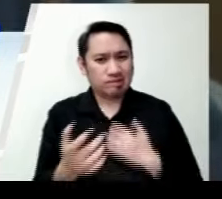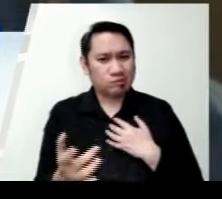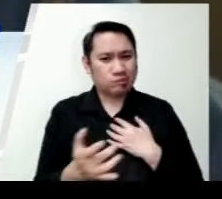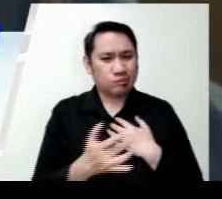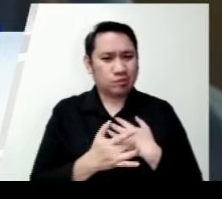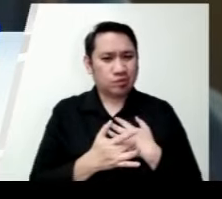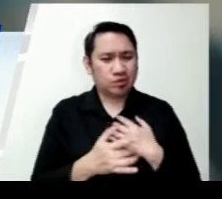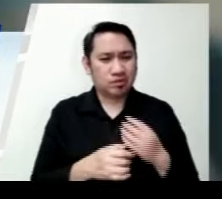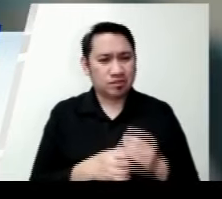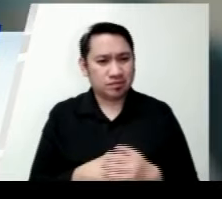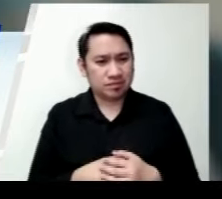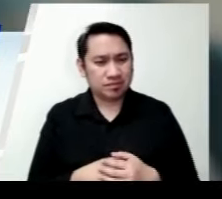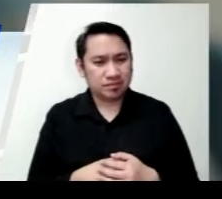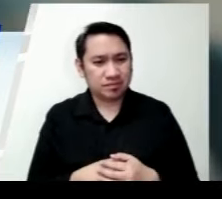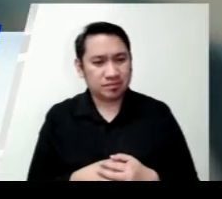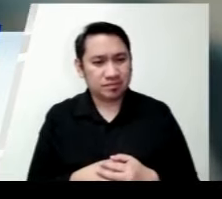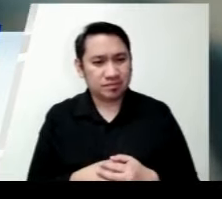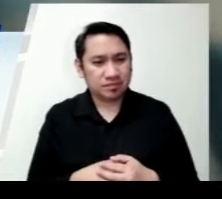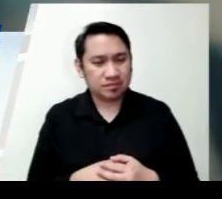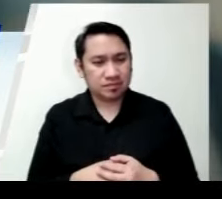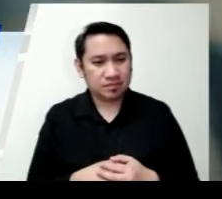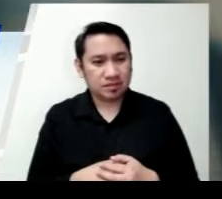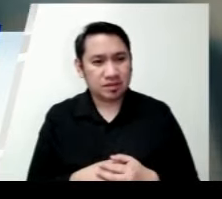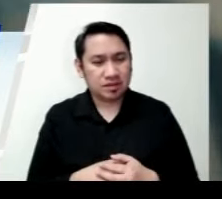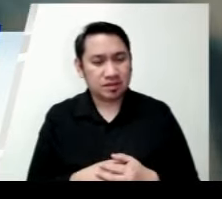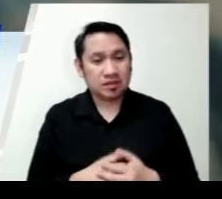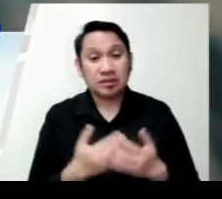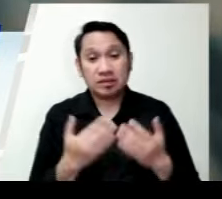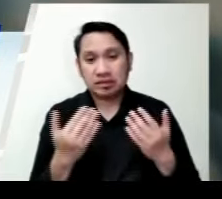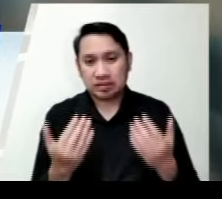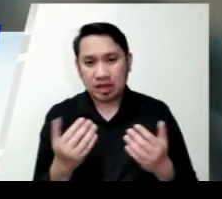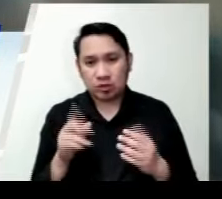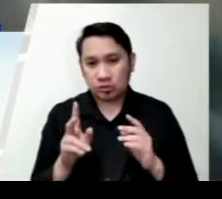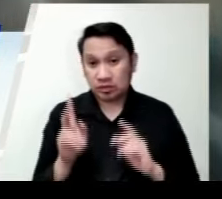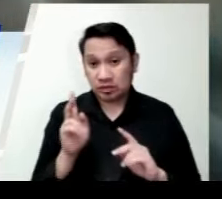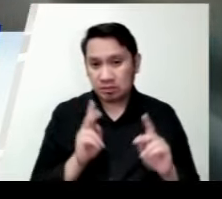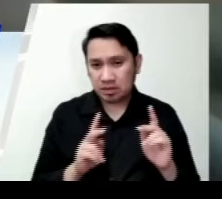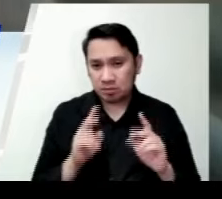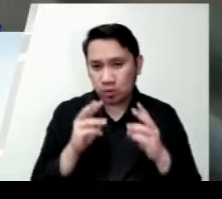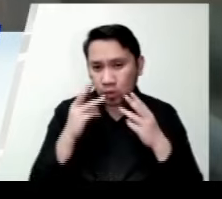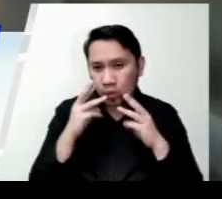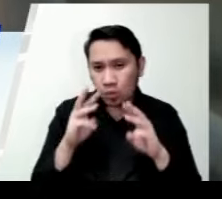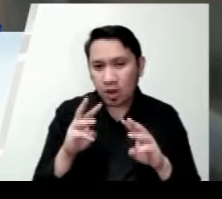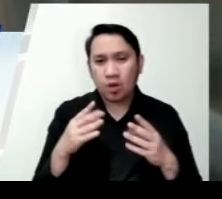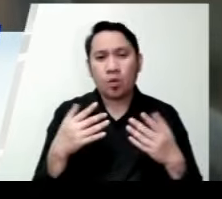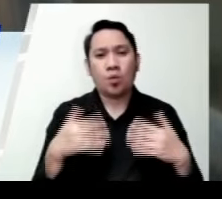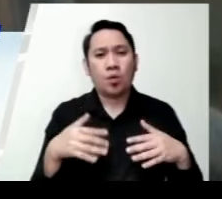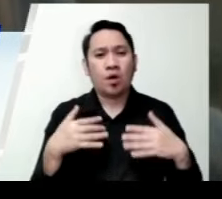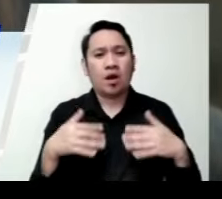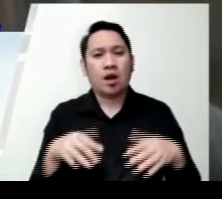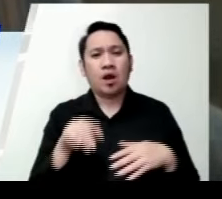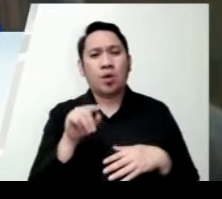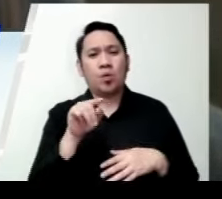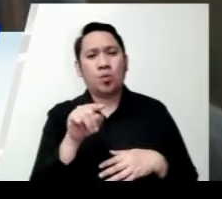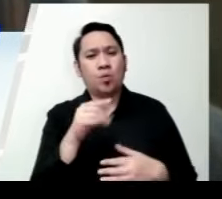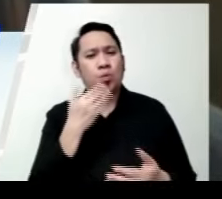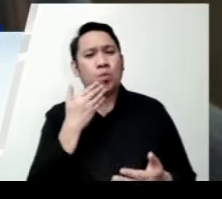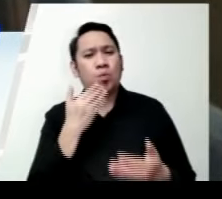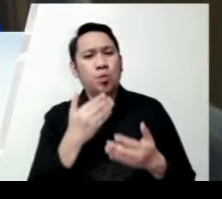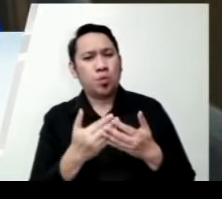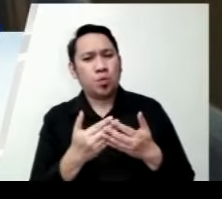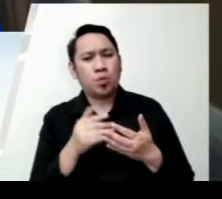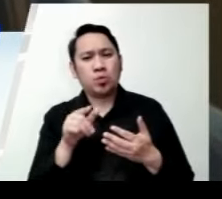kasalahin kang pali. Ganyan ang papuri ng mga sumusubaybay sa family drama na Pulang Araw